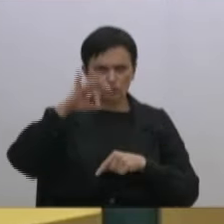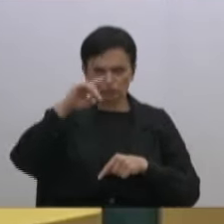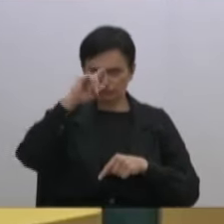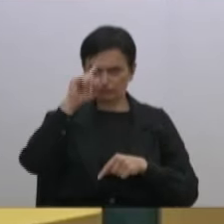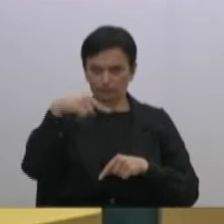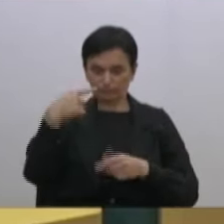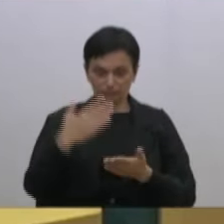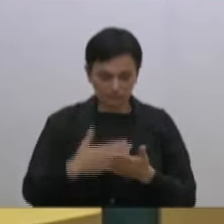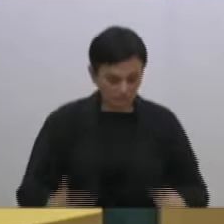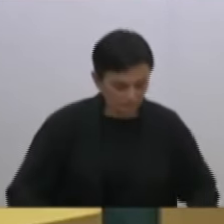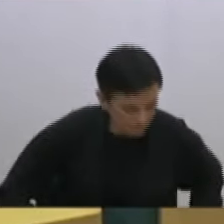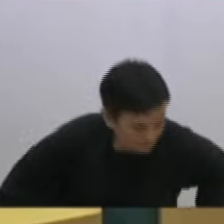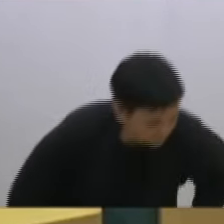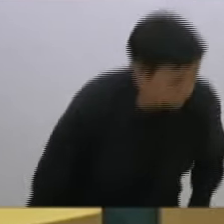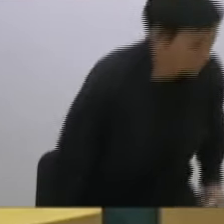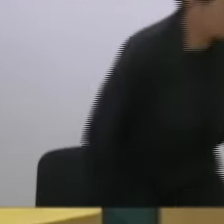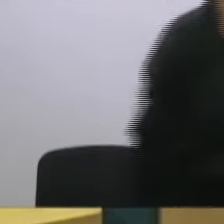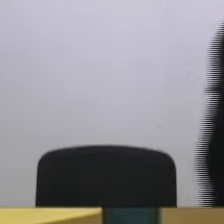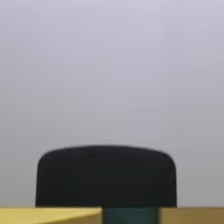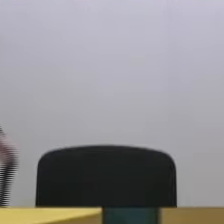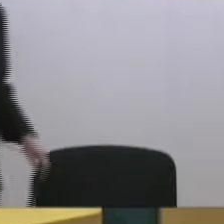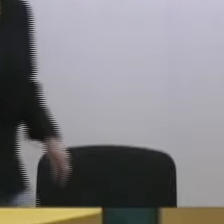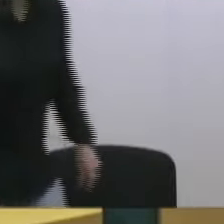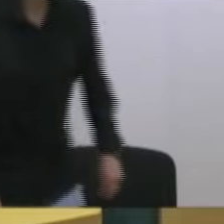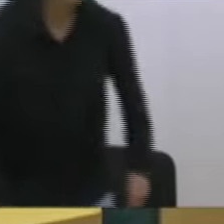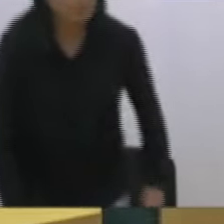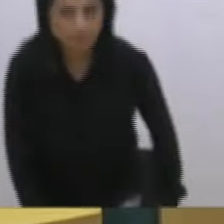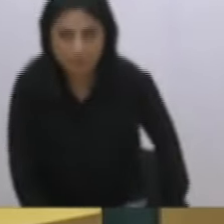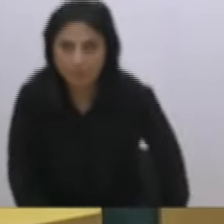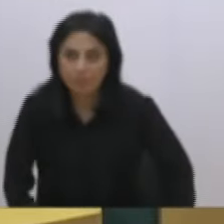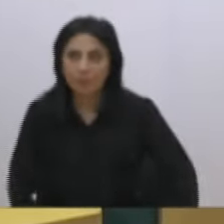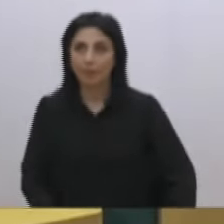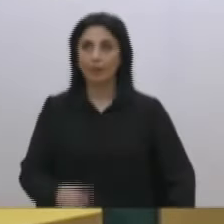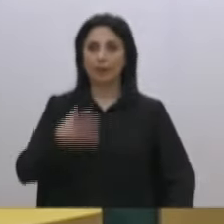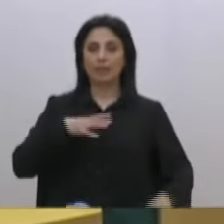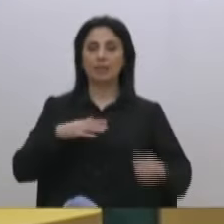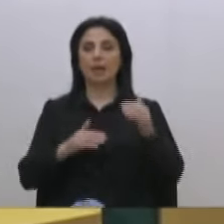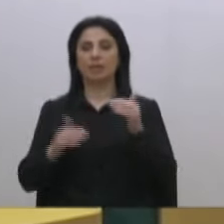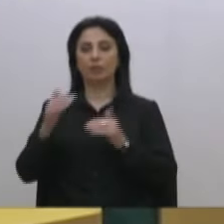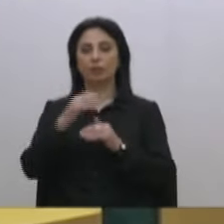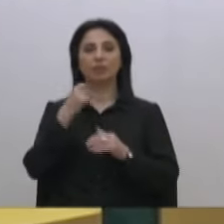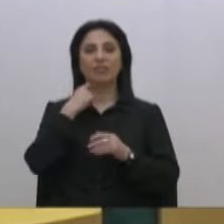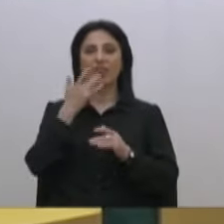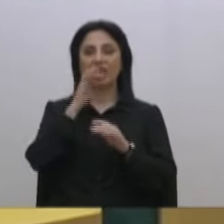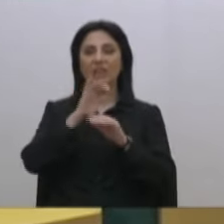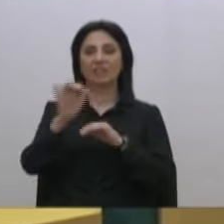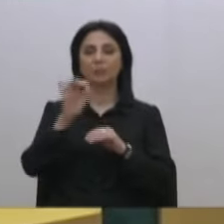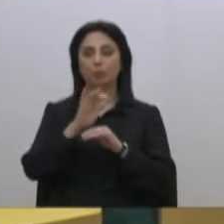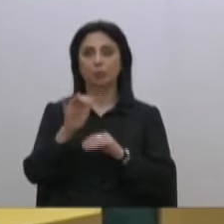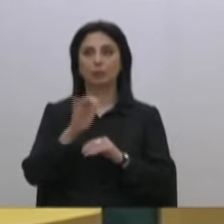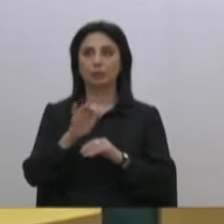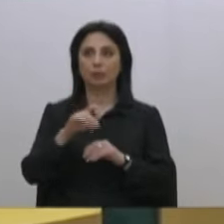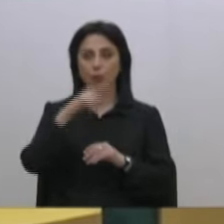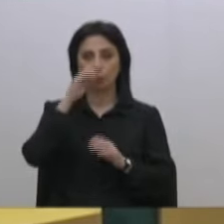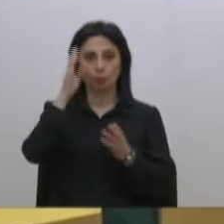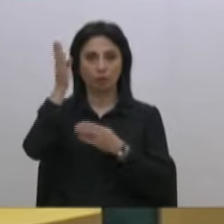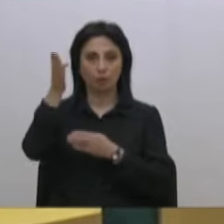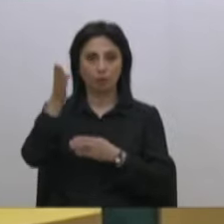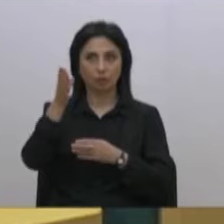ციფრი გამოდის. იგივე ამ სამმა ქვეყანამ საქართველოს გადაასწრო ღვინის ექსპორტით